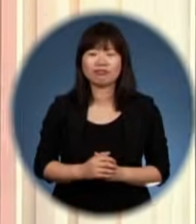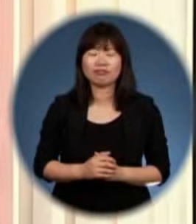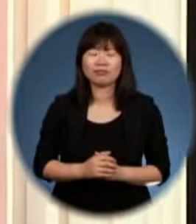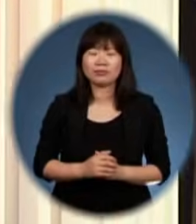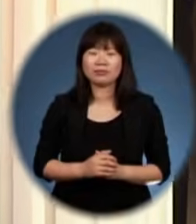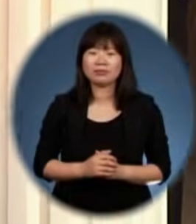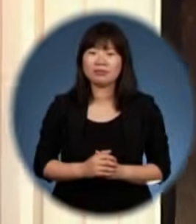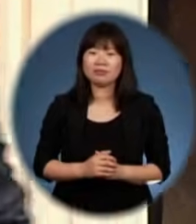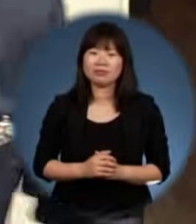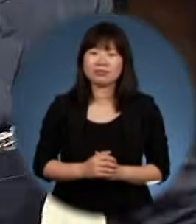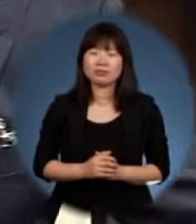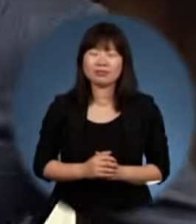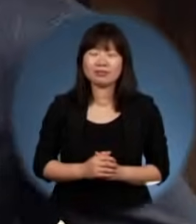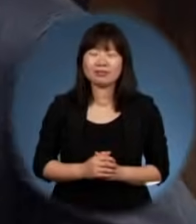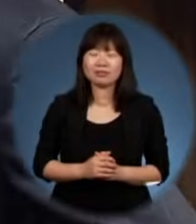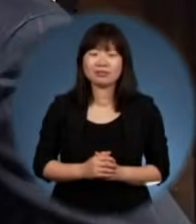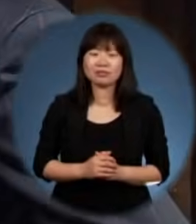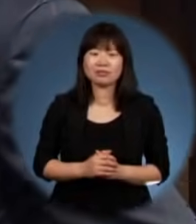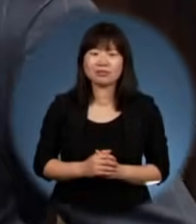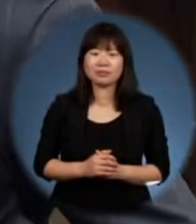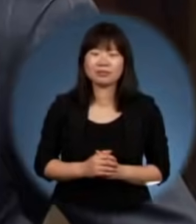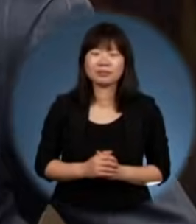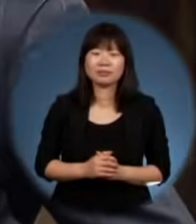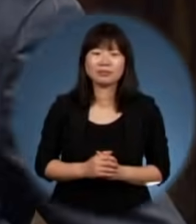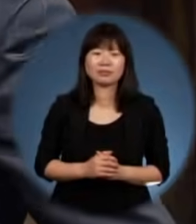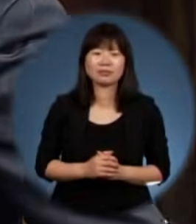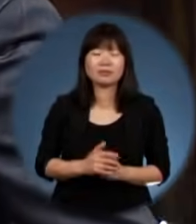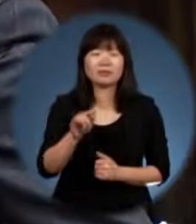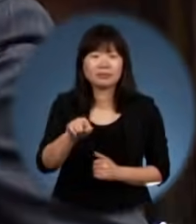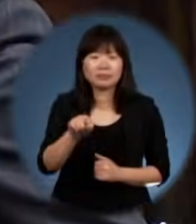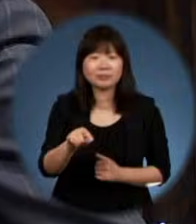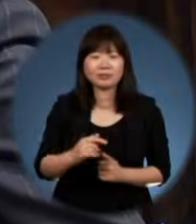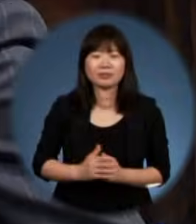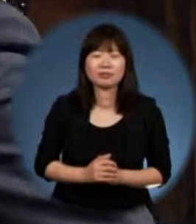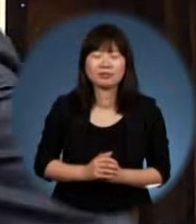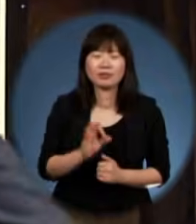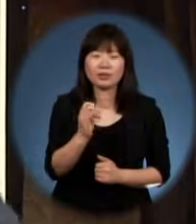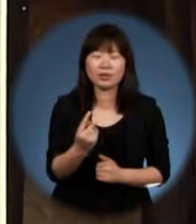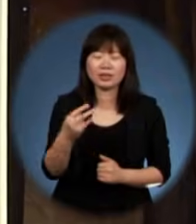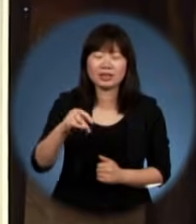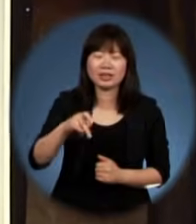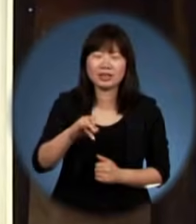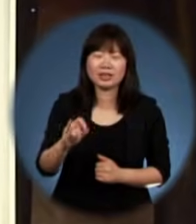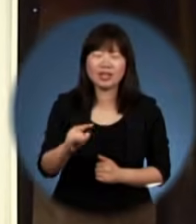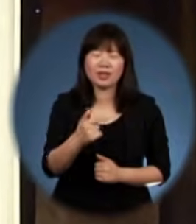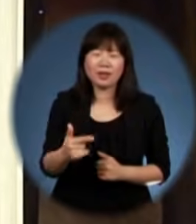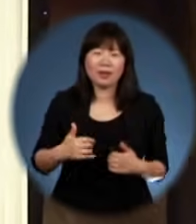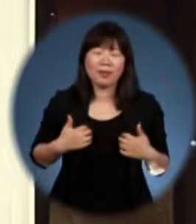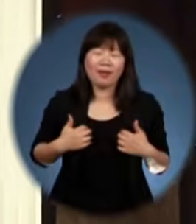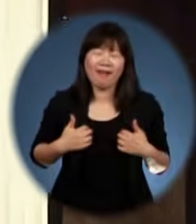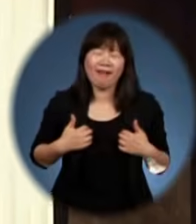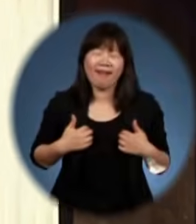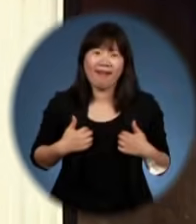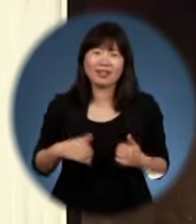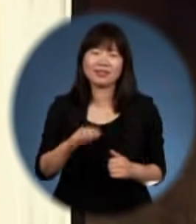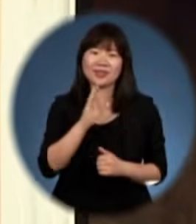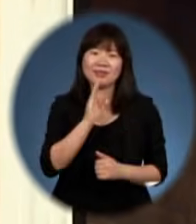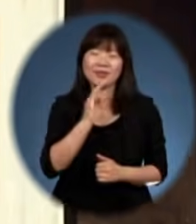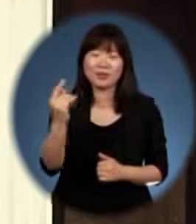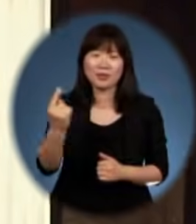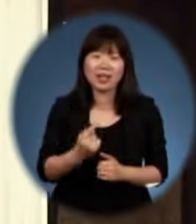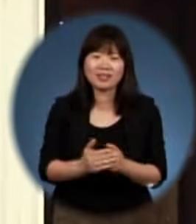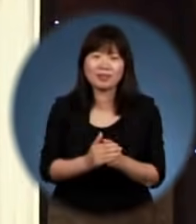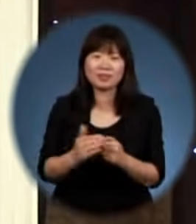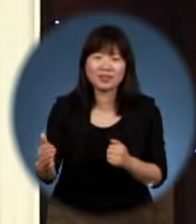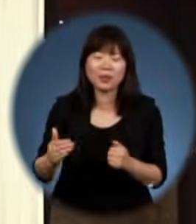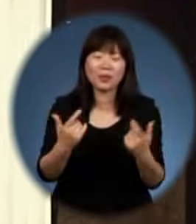추정됩니다 그죠 자 그랬더니 이 옷 있어서 얼마나 반갑게 서 자기 저로 이니까 그래서